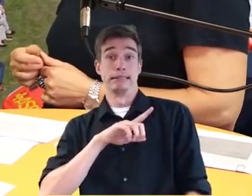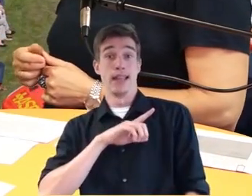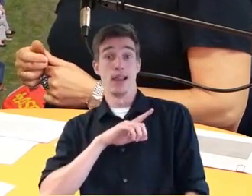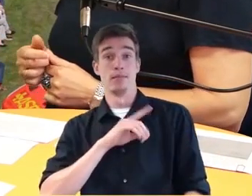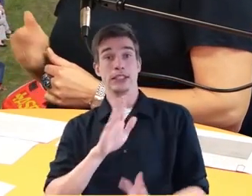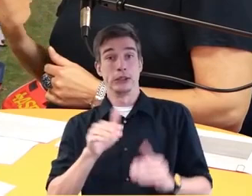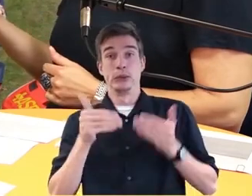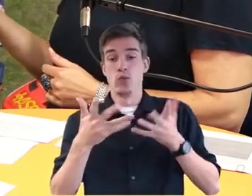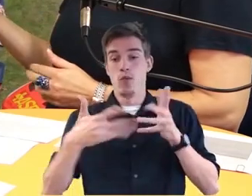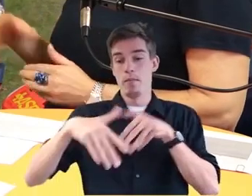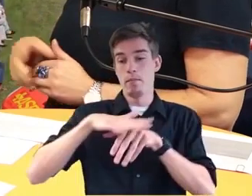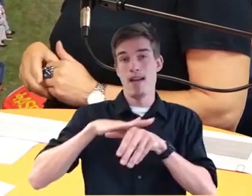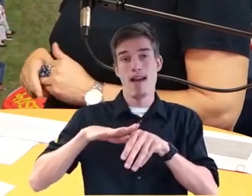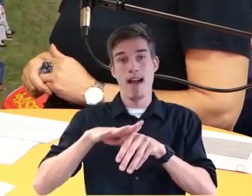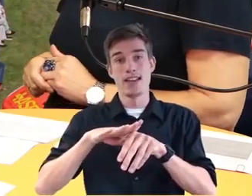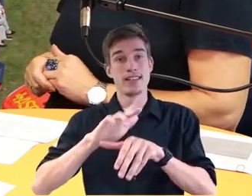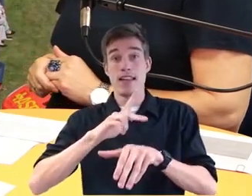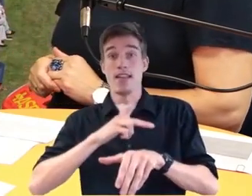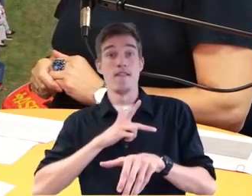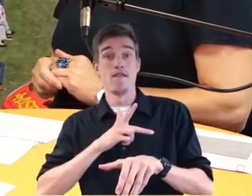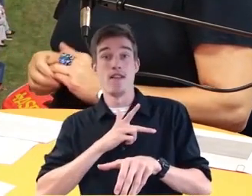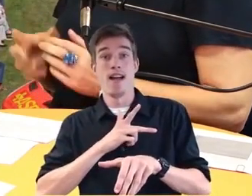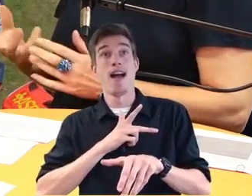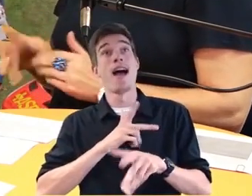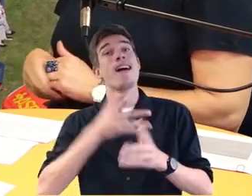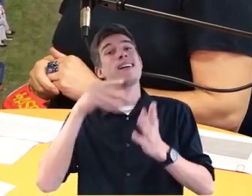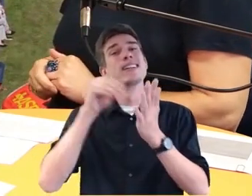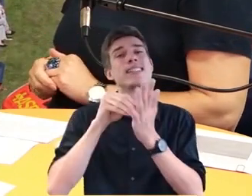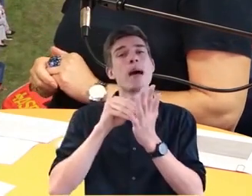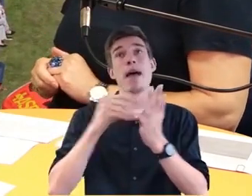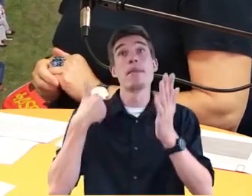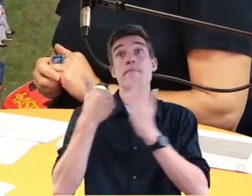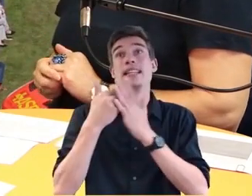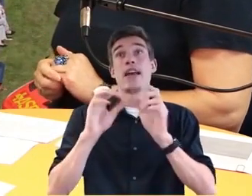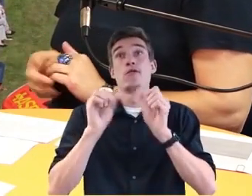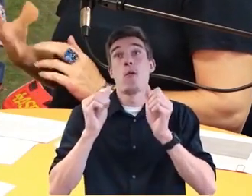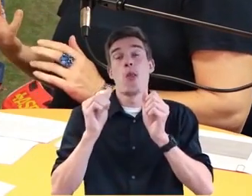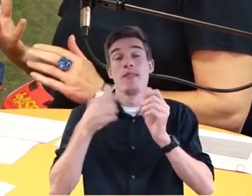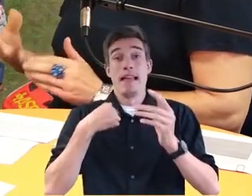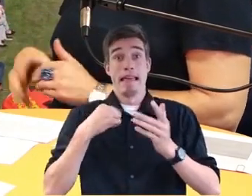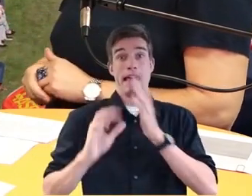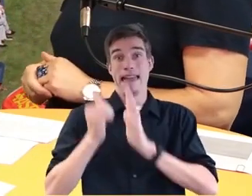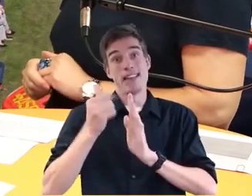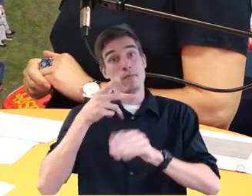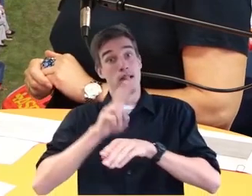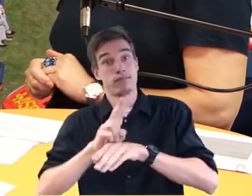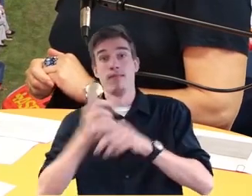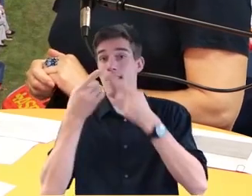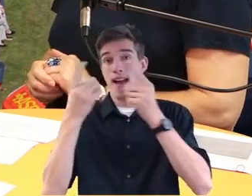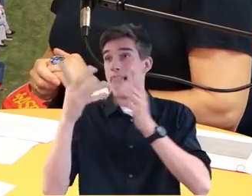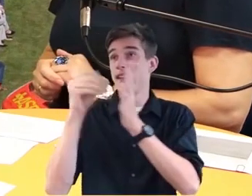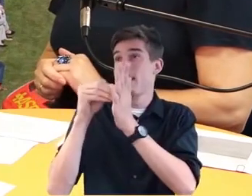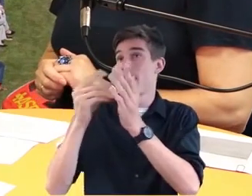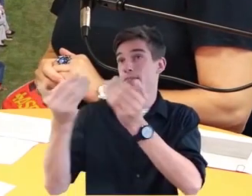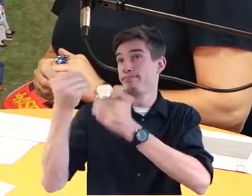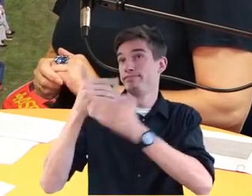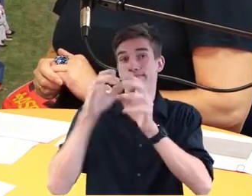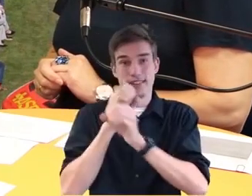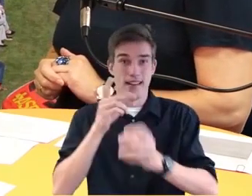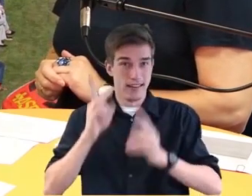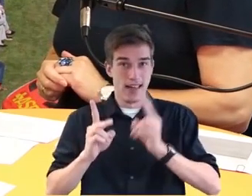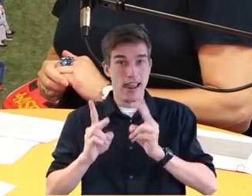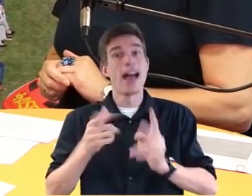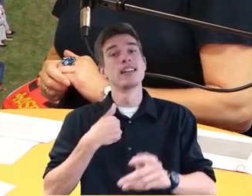man da auch mal real dabei sein kann oder dran sein kann und gucken kann. Aber wir